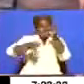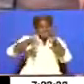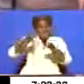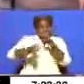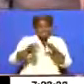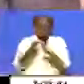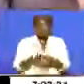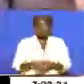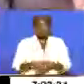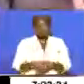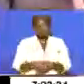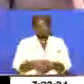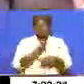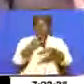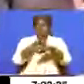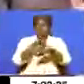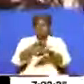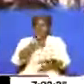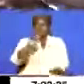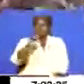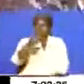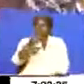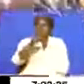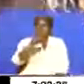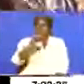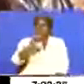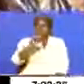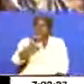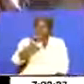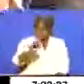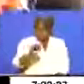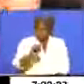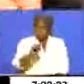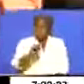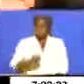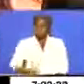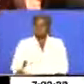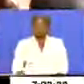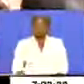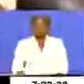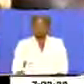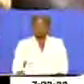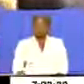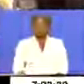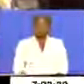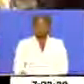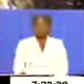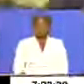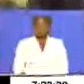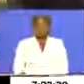Ontweka Thomas Okari. Frederick Mwoki, Darubini.